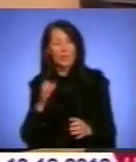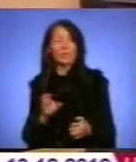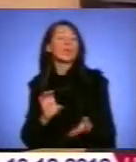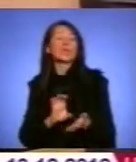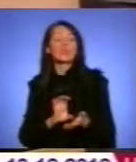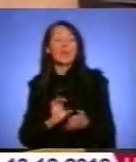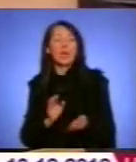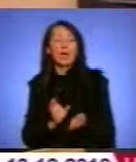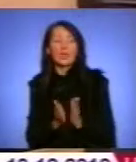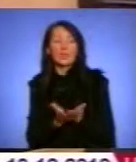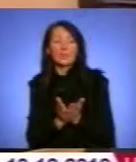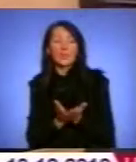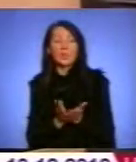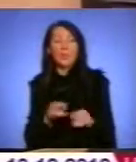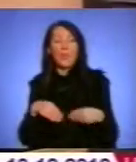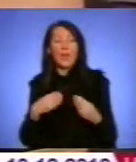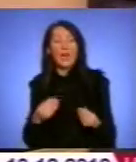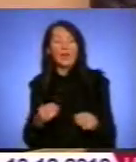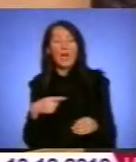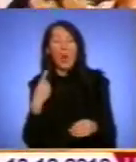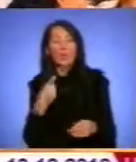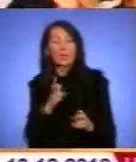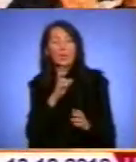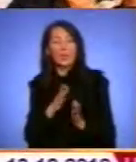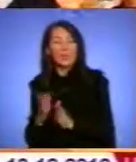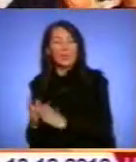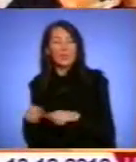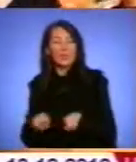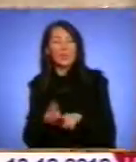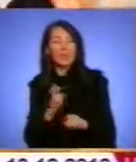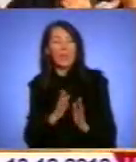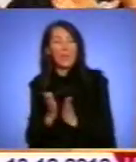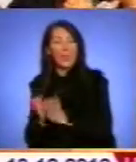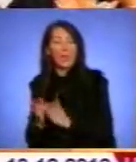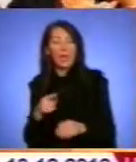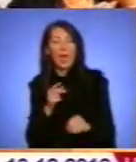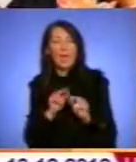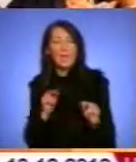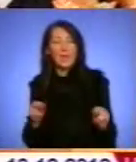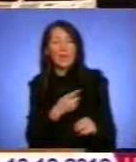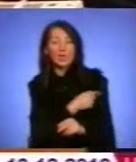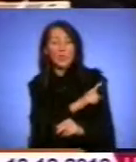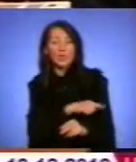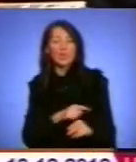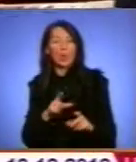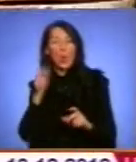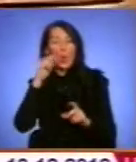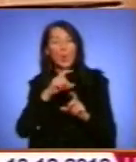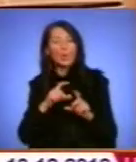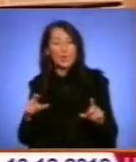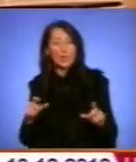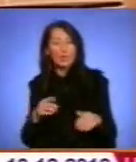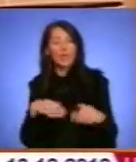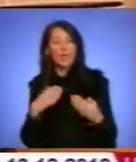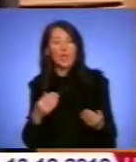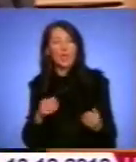університету передали обласній бібліотеці, а також у бібліотеки медичного, педагогічного, економічного університетів. Презентуватимуть видання також